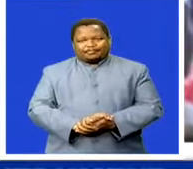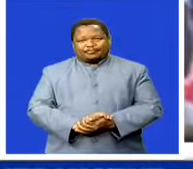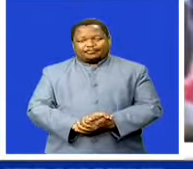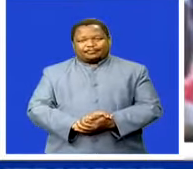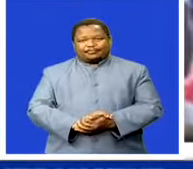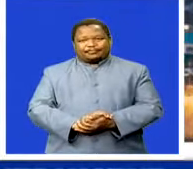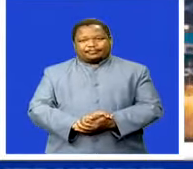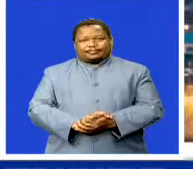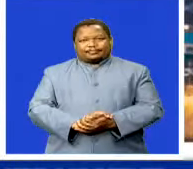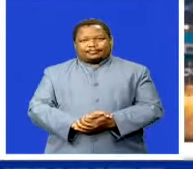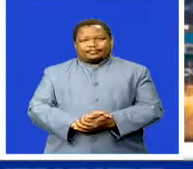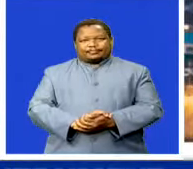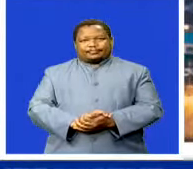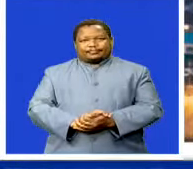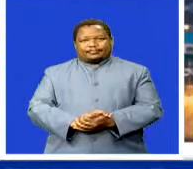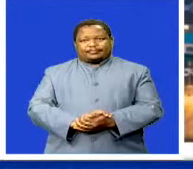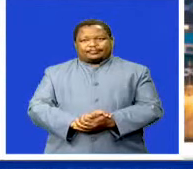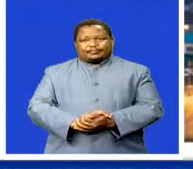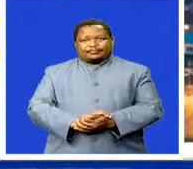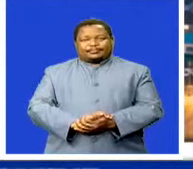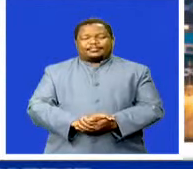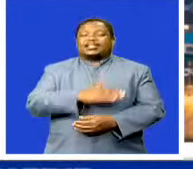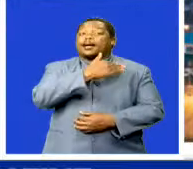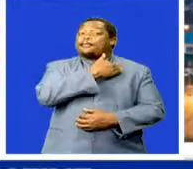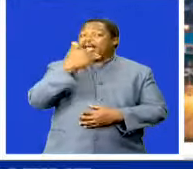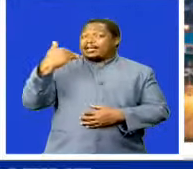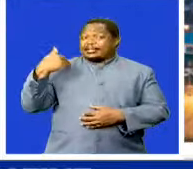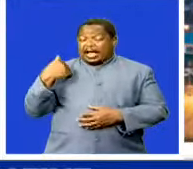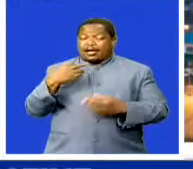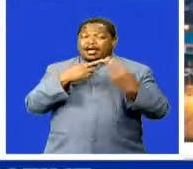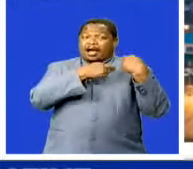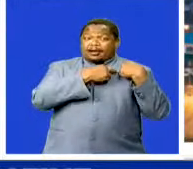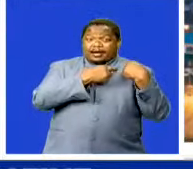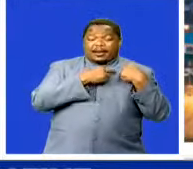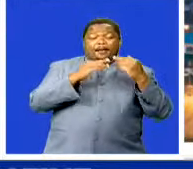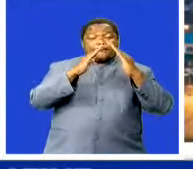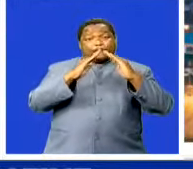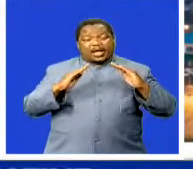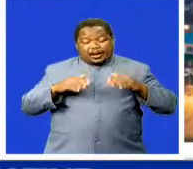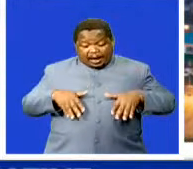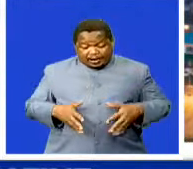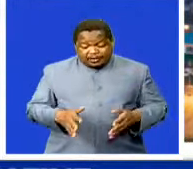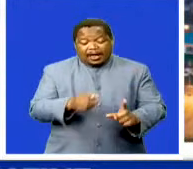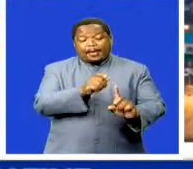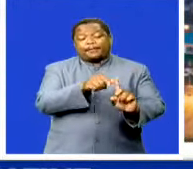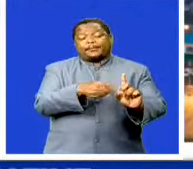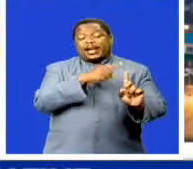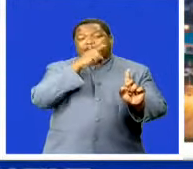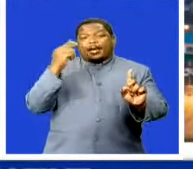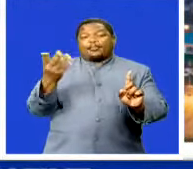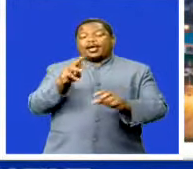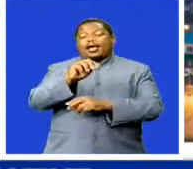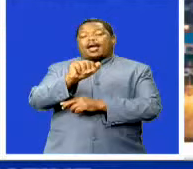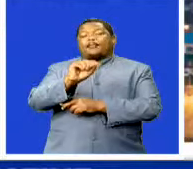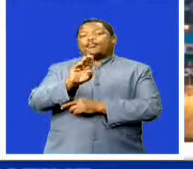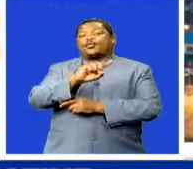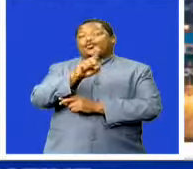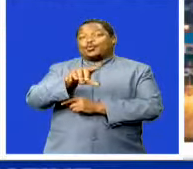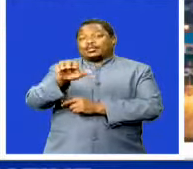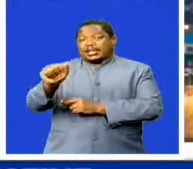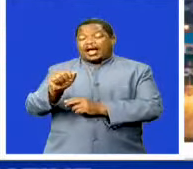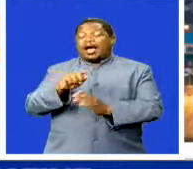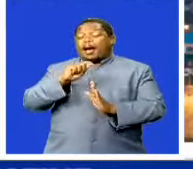kumalinza Indwana yetekulima Jabulani Mabuza seyisukumise ngalokusemthethweni luhlelo lwatiwa ngokuthi asidle